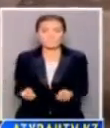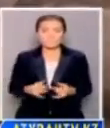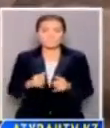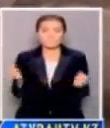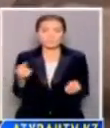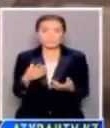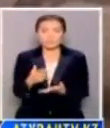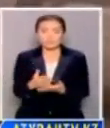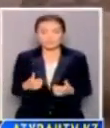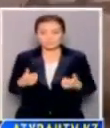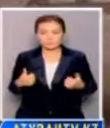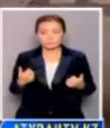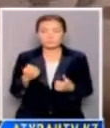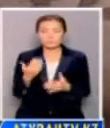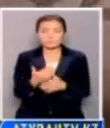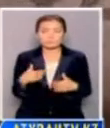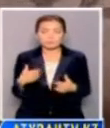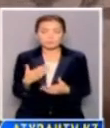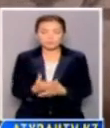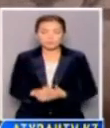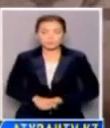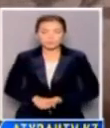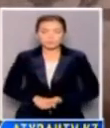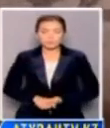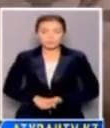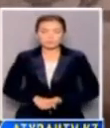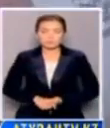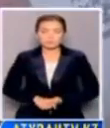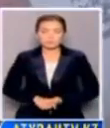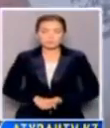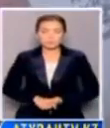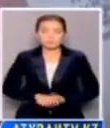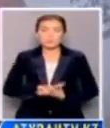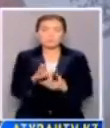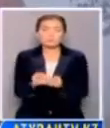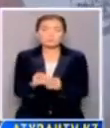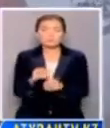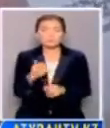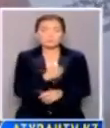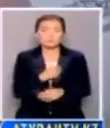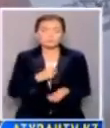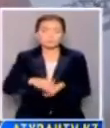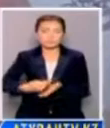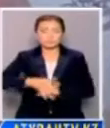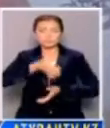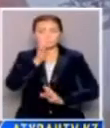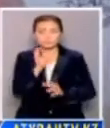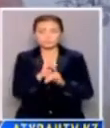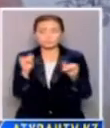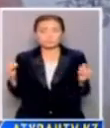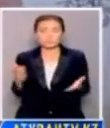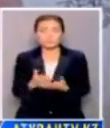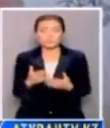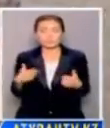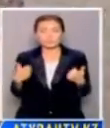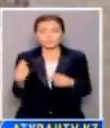большой спрос на них, большая польза для больных людей. Видя, как растет число желающих выпить саумал, коневод считает,